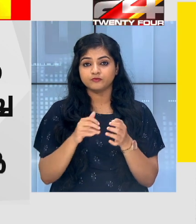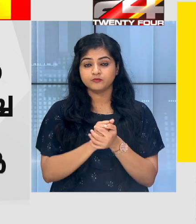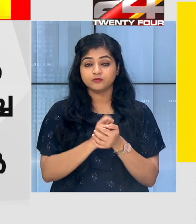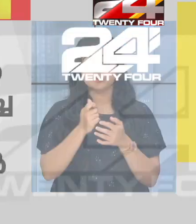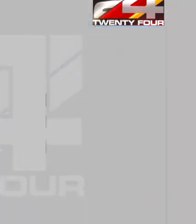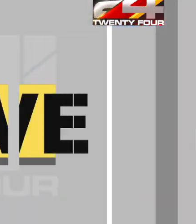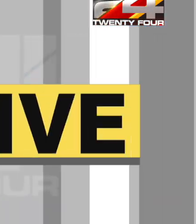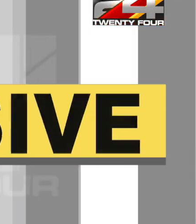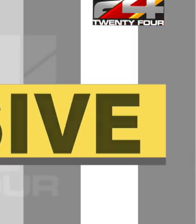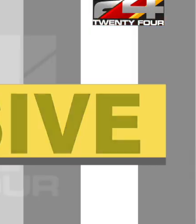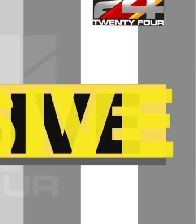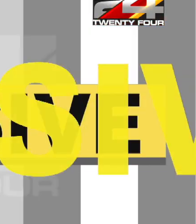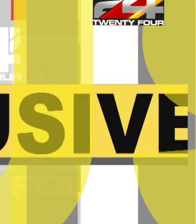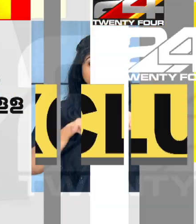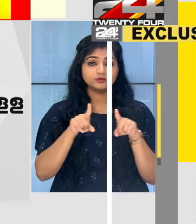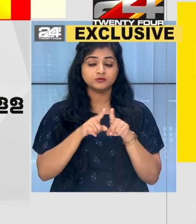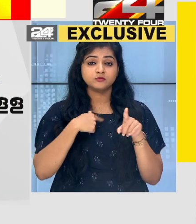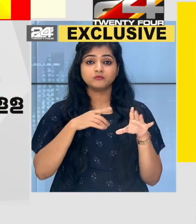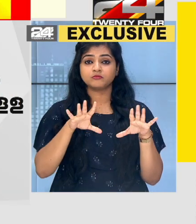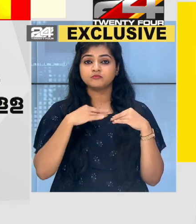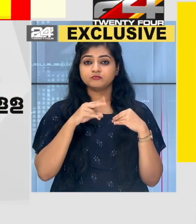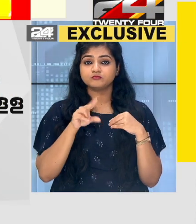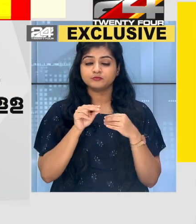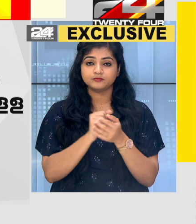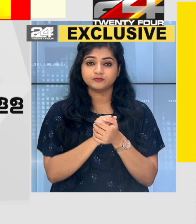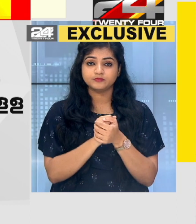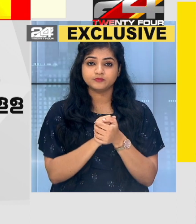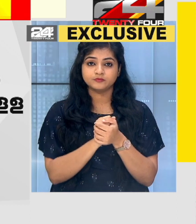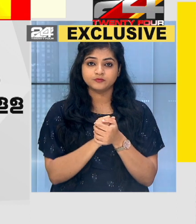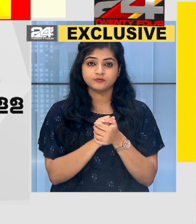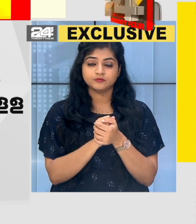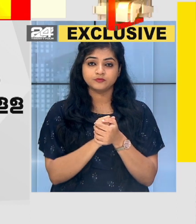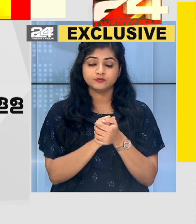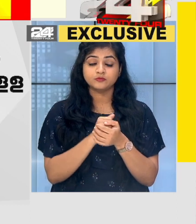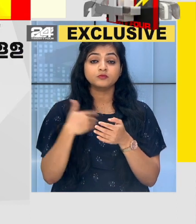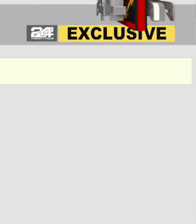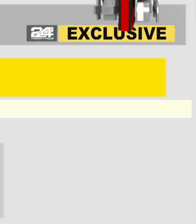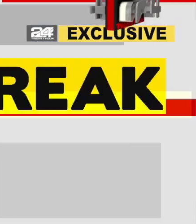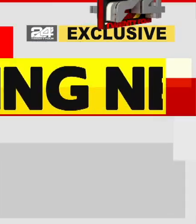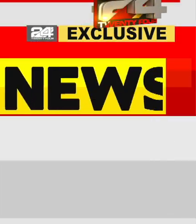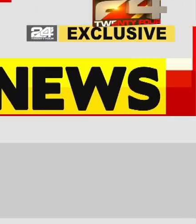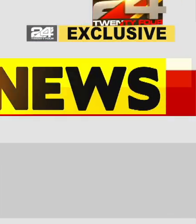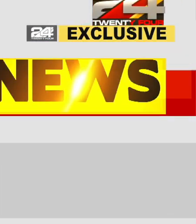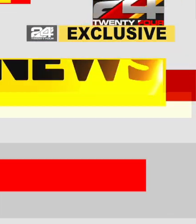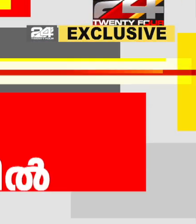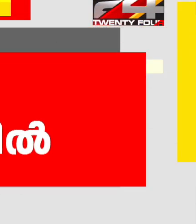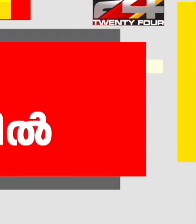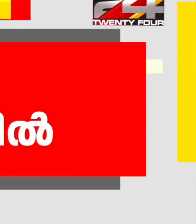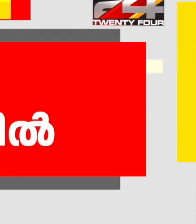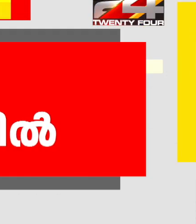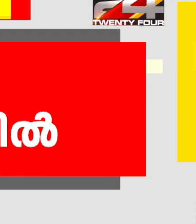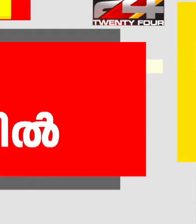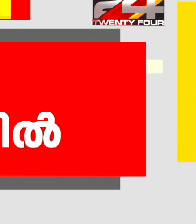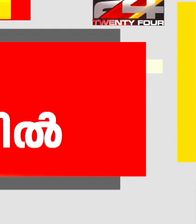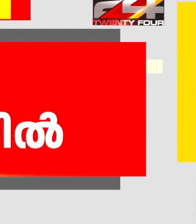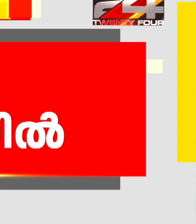ആരും സഹിക്കാൻ തയ്യാറാകുന്നില്ല. അപ്പോൾ ഇപ്പോഴ് ഏതാണ്ട് 2016 ഈ നോട്ട് നിരോധനം, അതിനുശേഷം